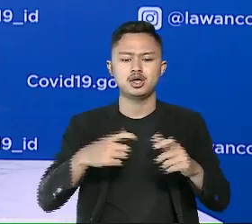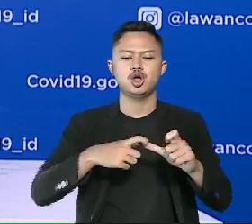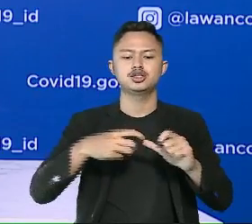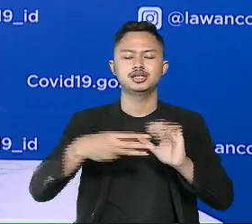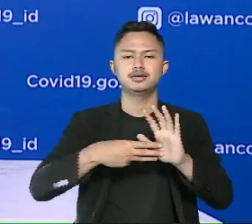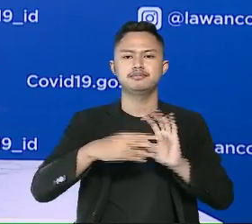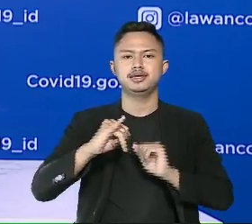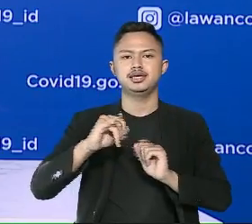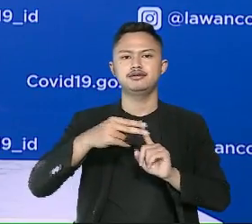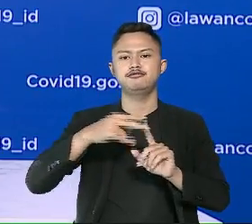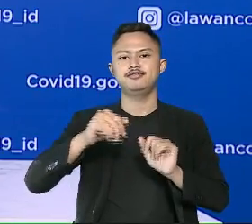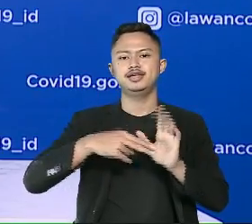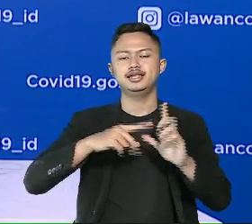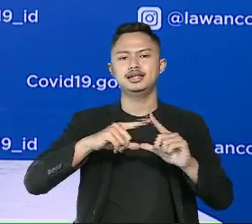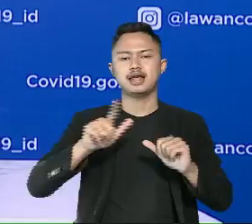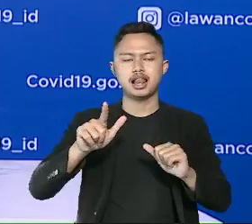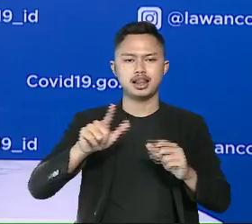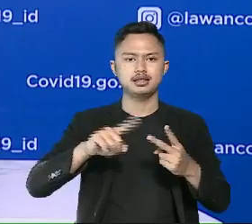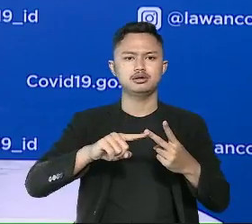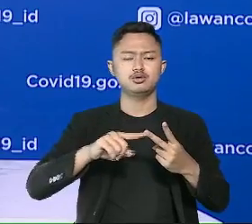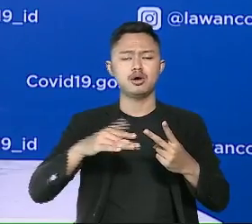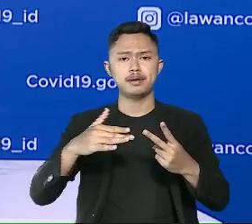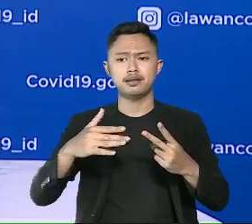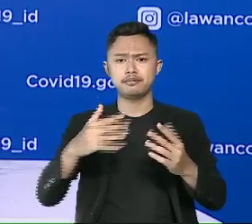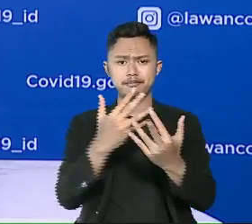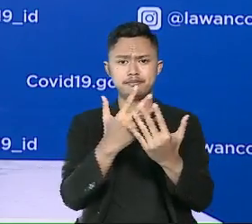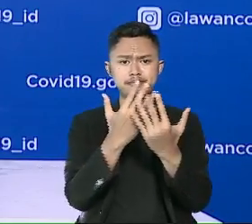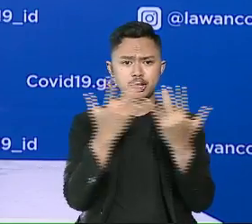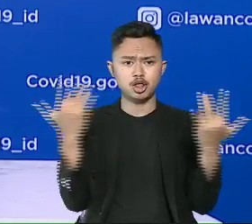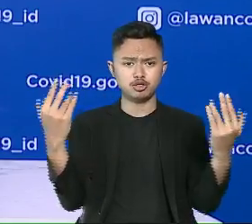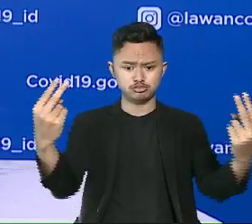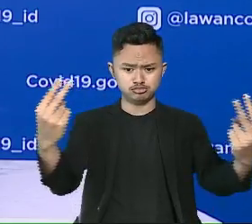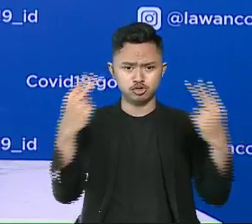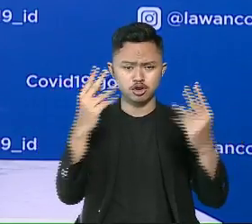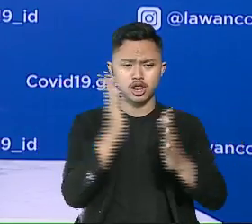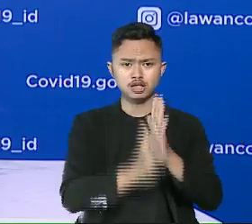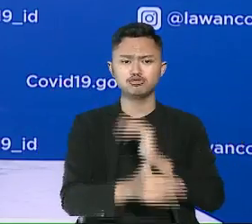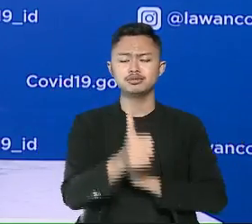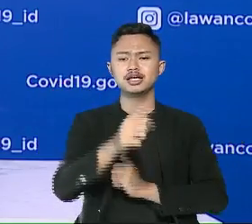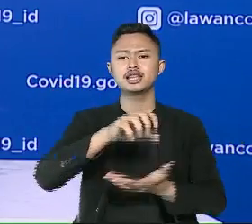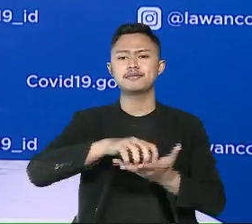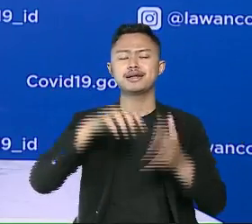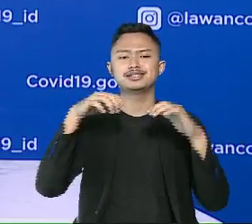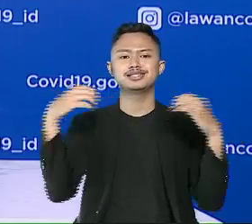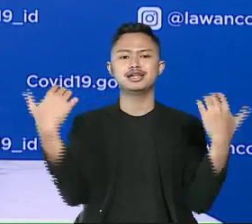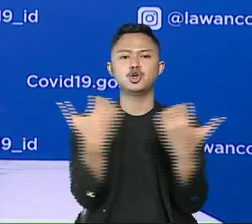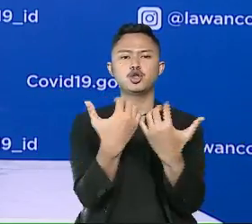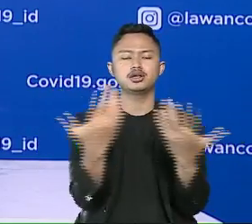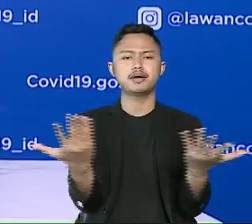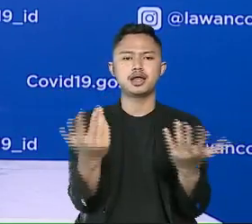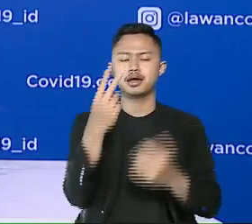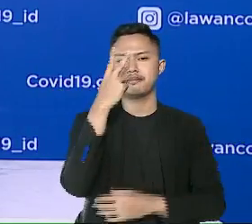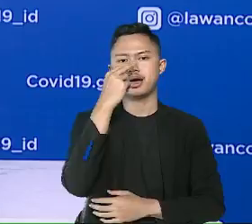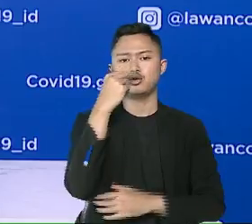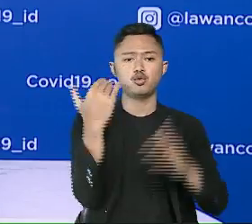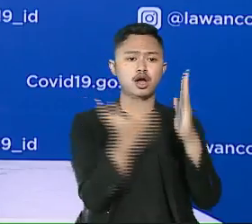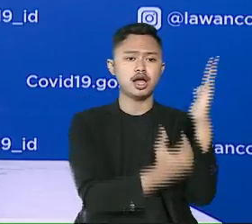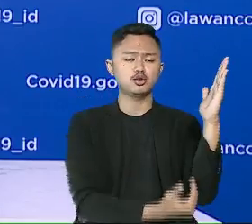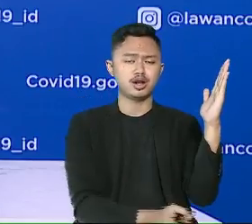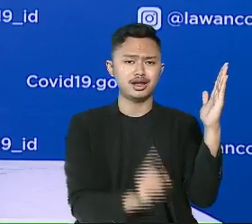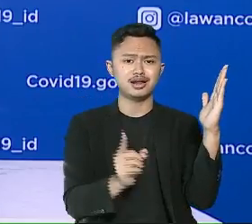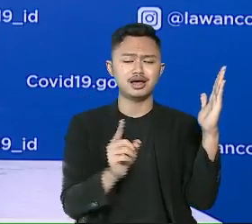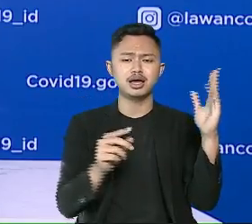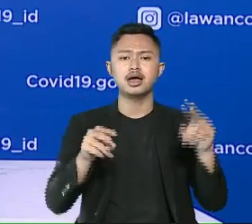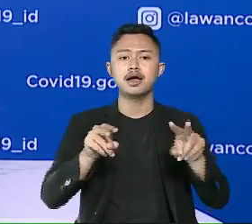dan final dengan menerima penonton langsung di stadion yang bertempat di Bandung dengan ketentuan